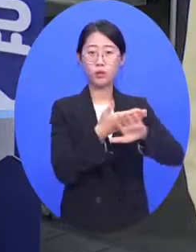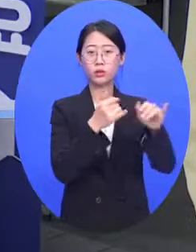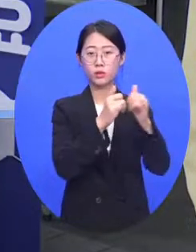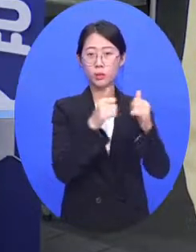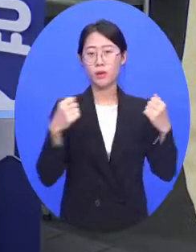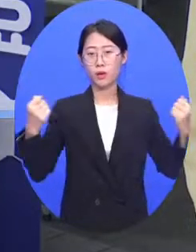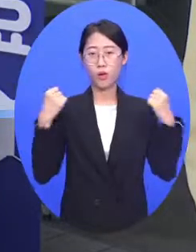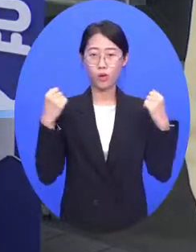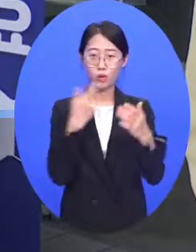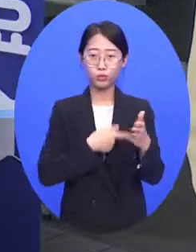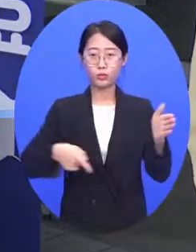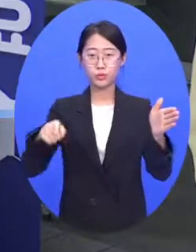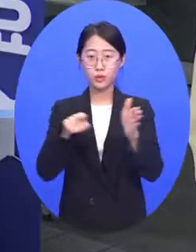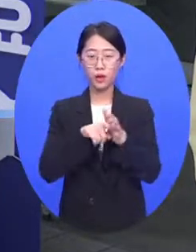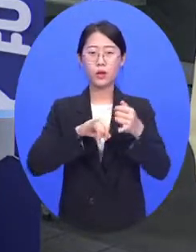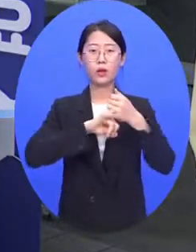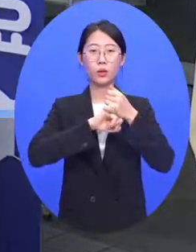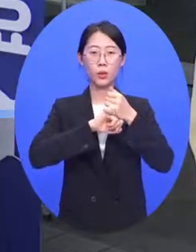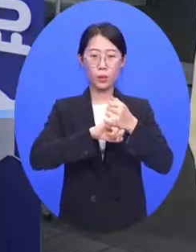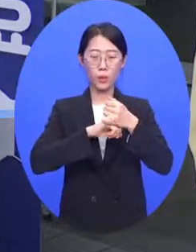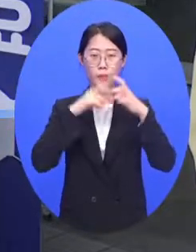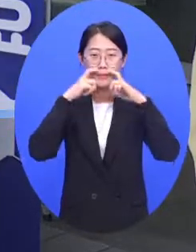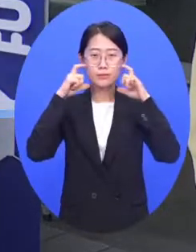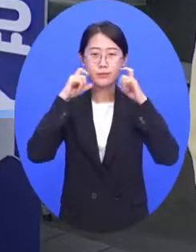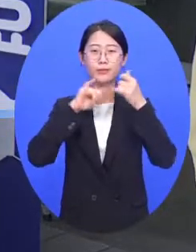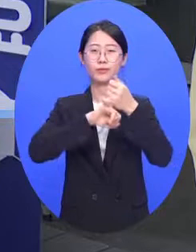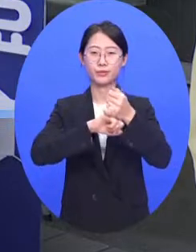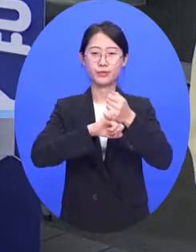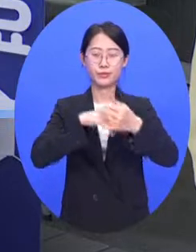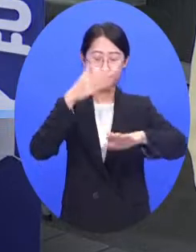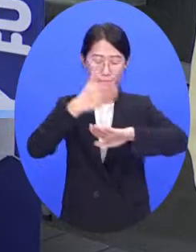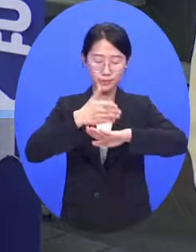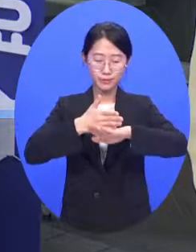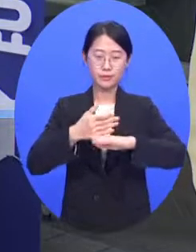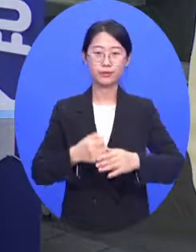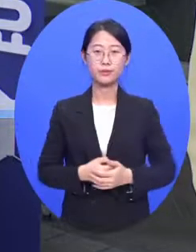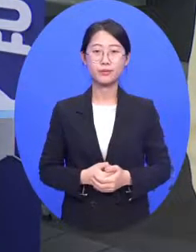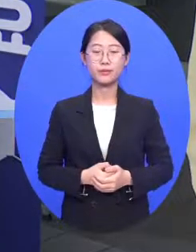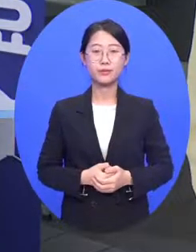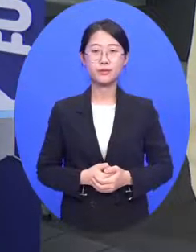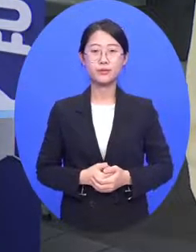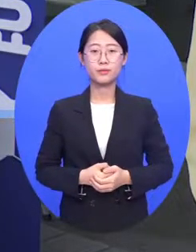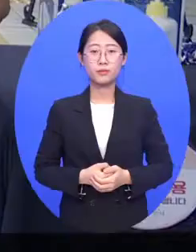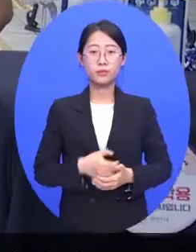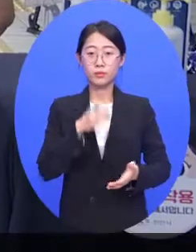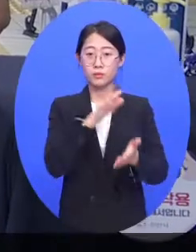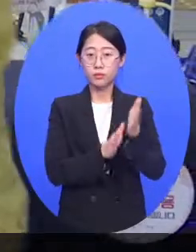나와 이웃의 건강을 위해서 꼭 마스크를 착용합시다. 감사합니다.